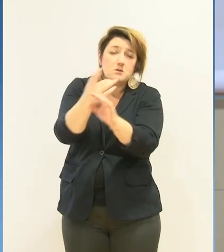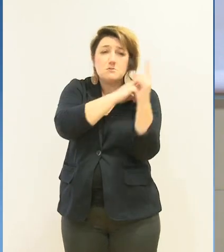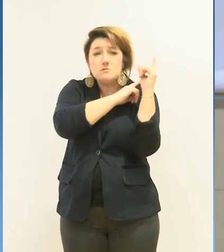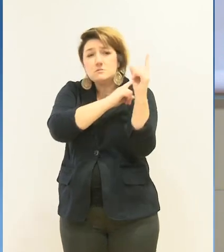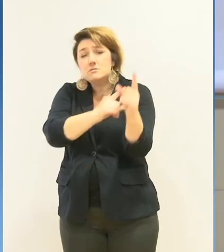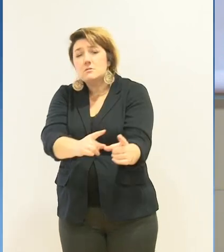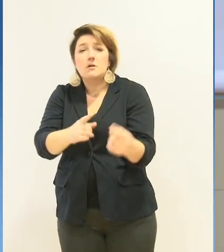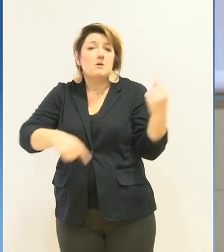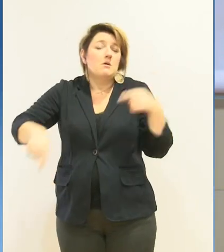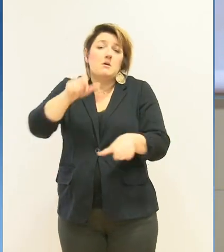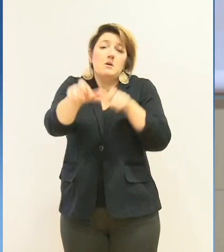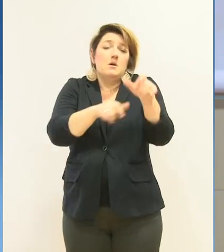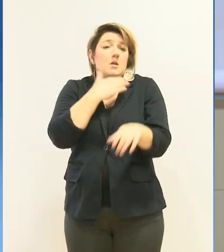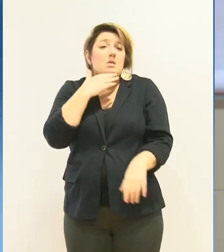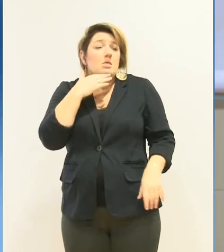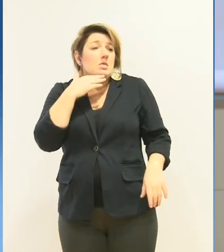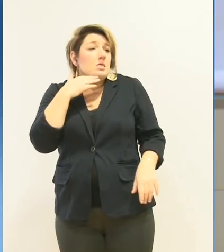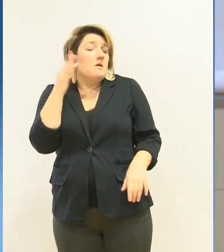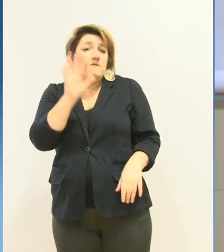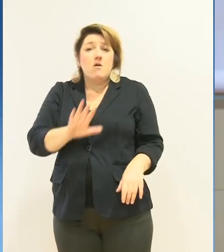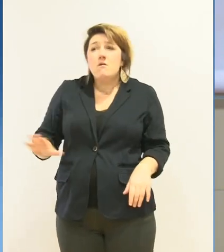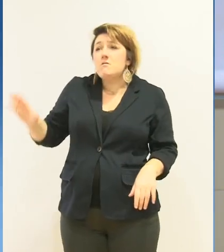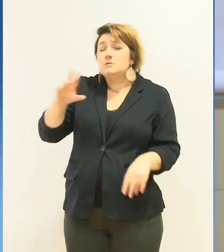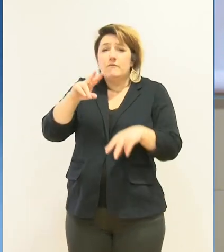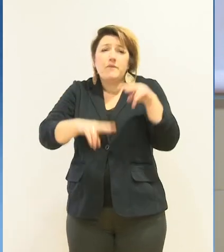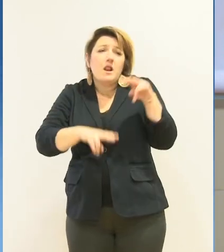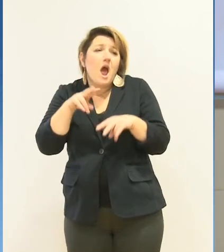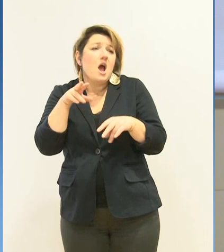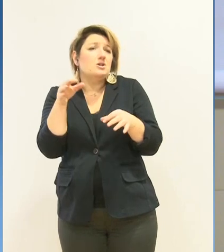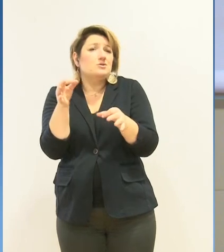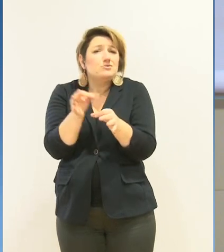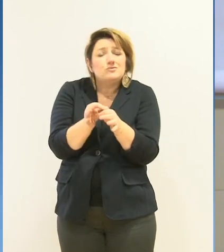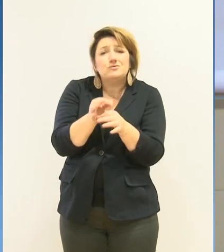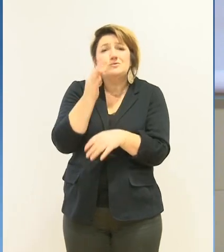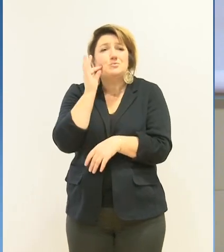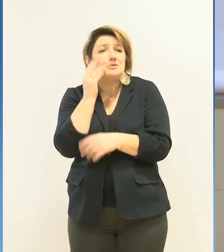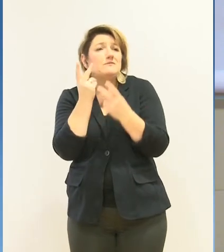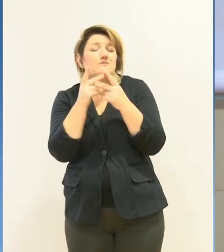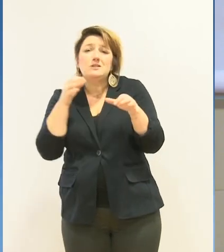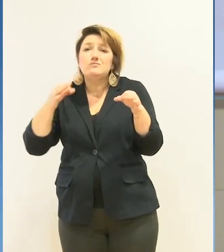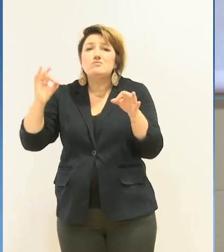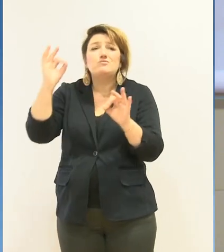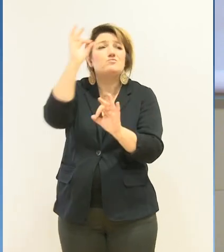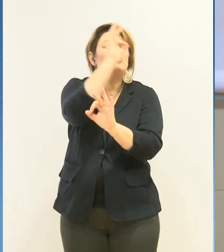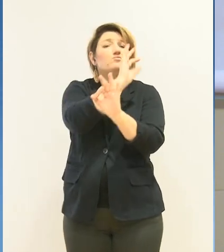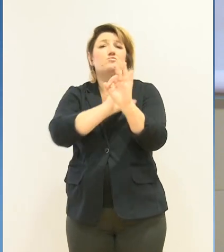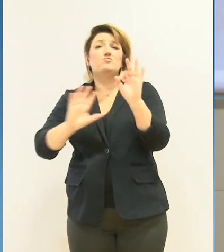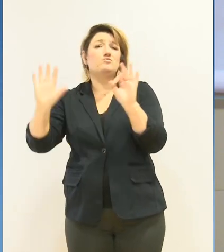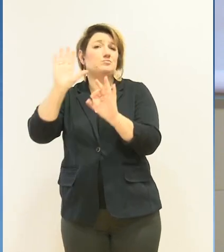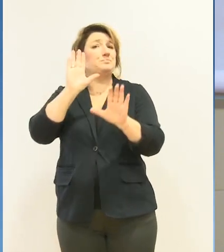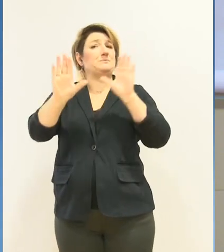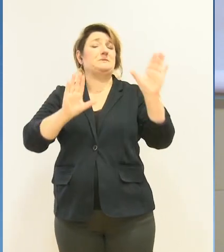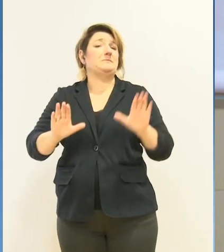une france des villages des petites communes de petite ville est également celle qui